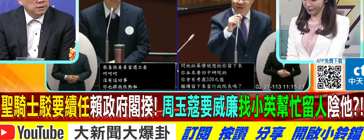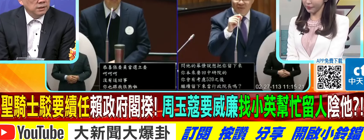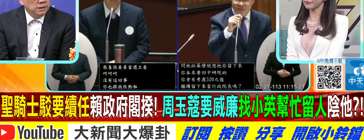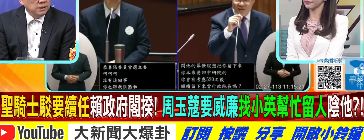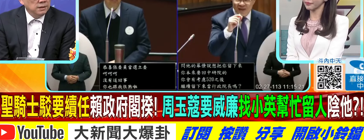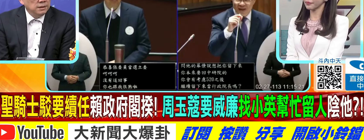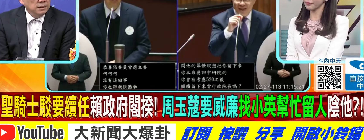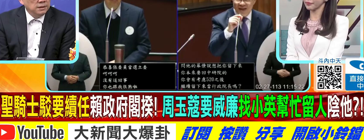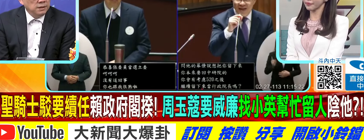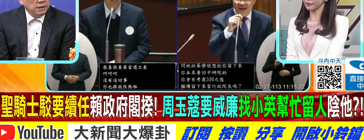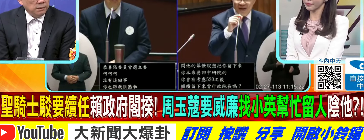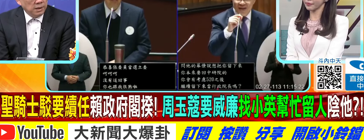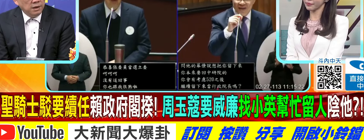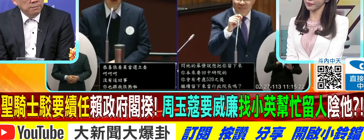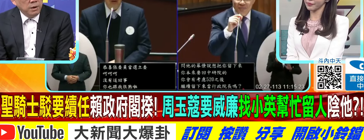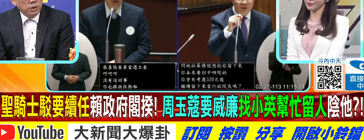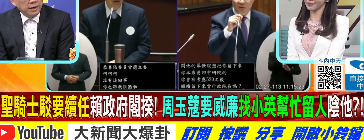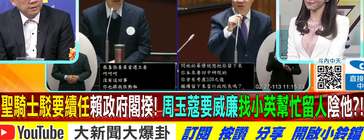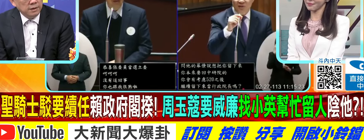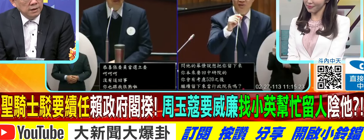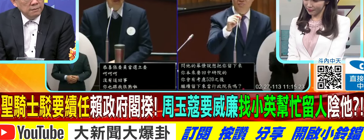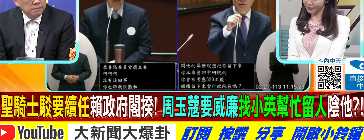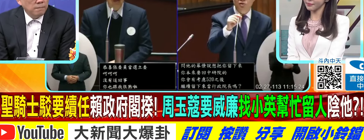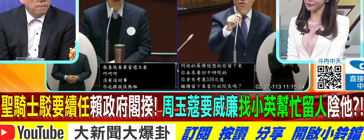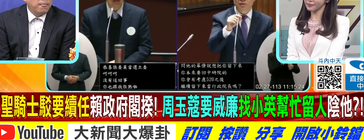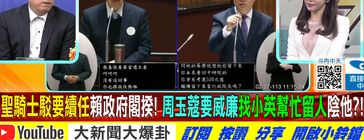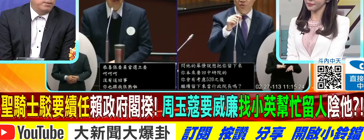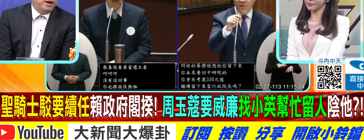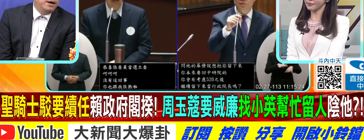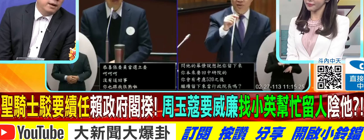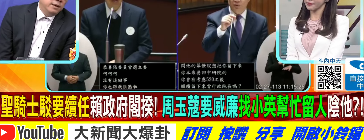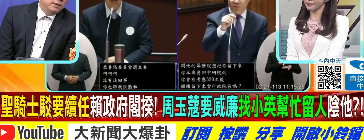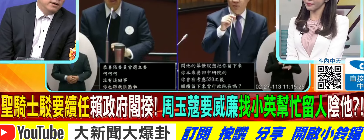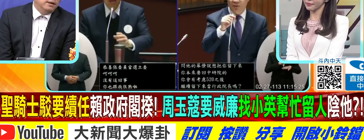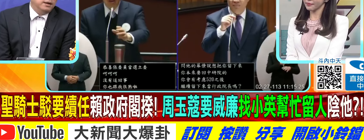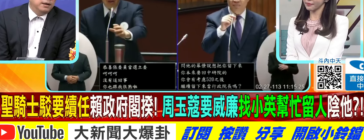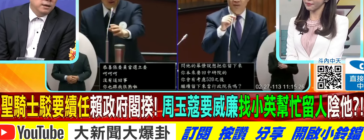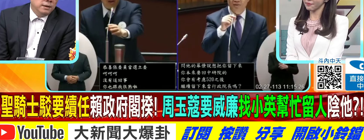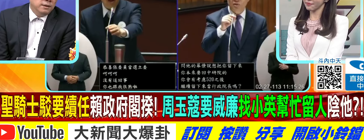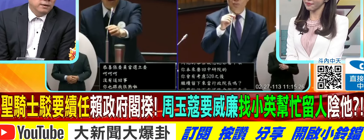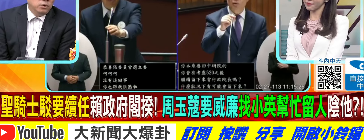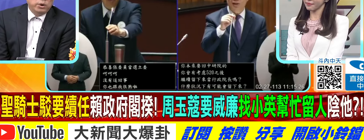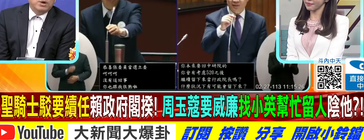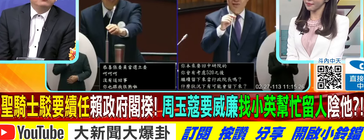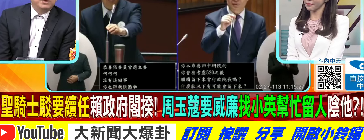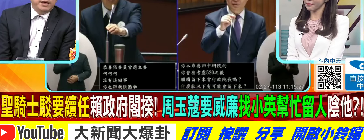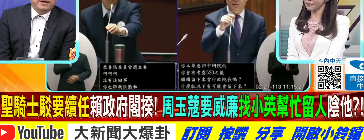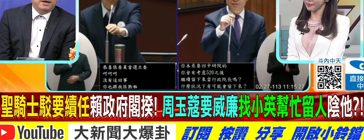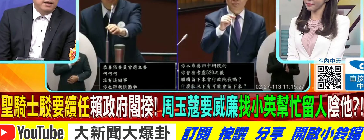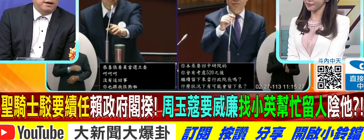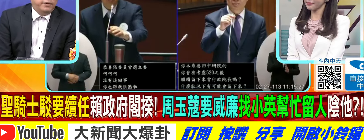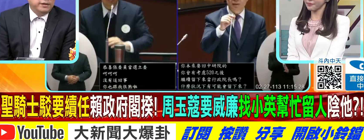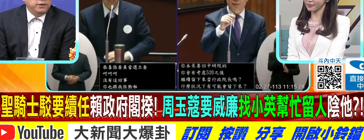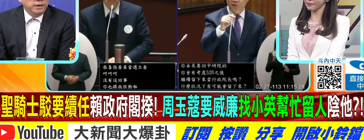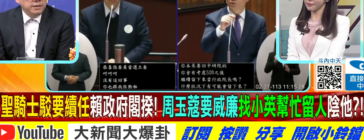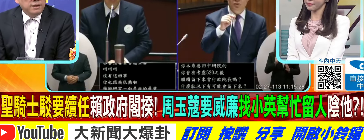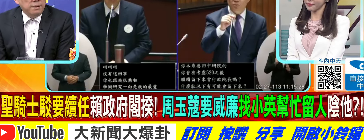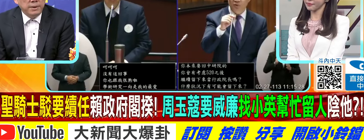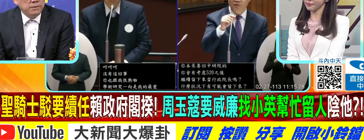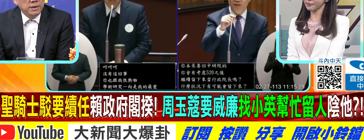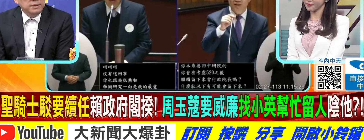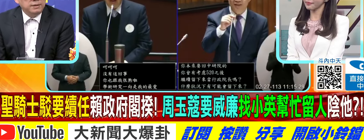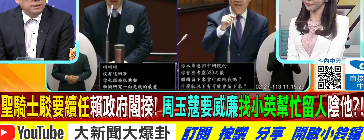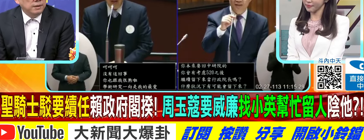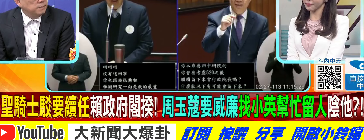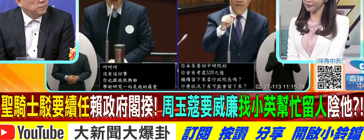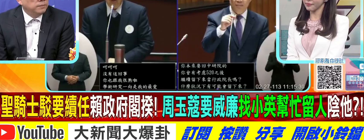心，那怎么可能帮我挡子弹？对不对？所以就会传出一些人啊，反正都跟政坛